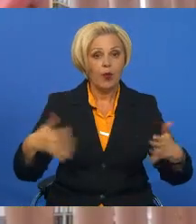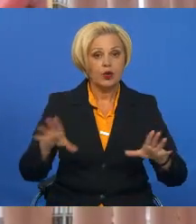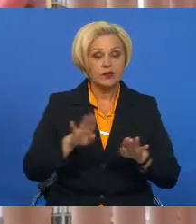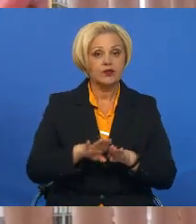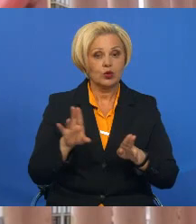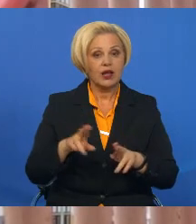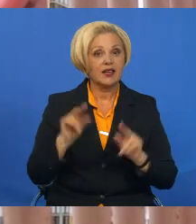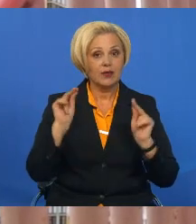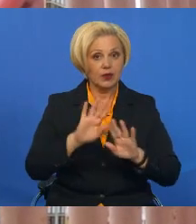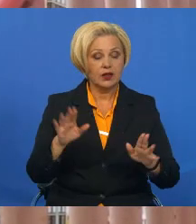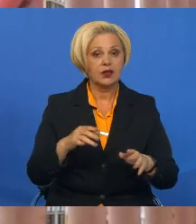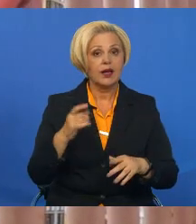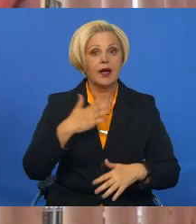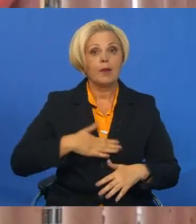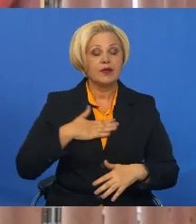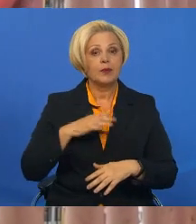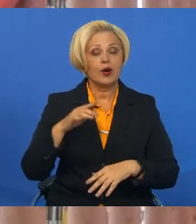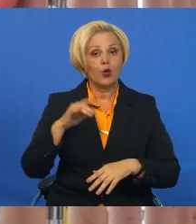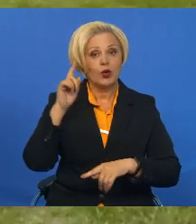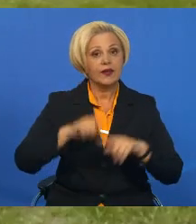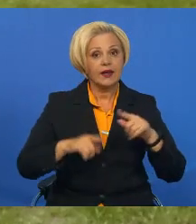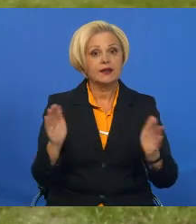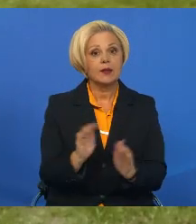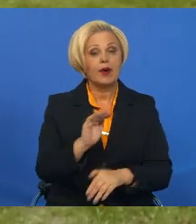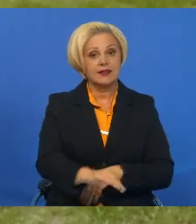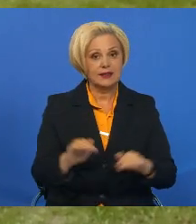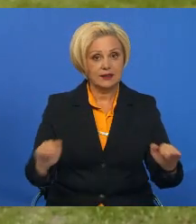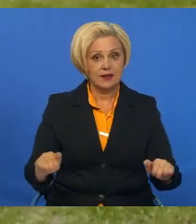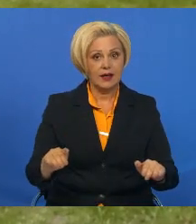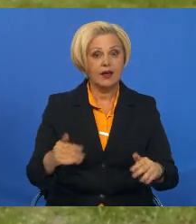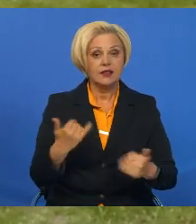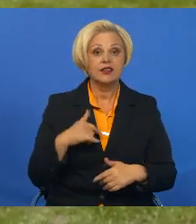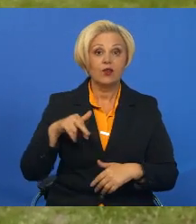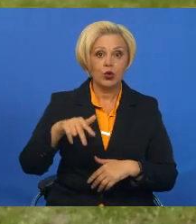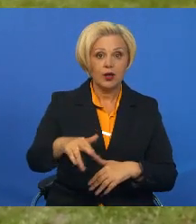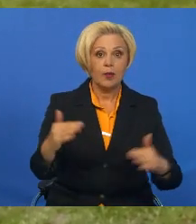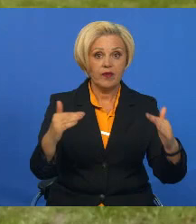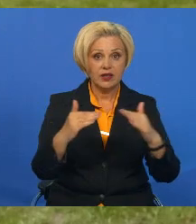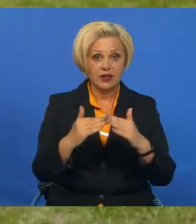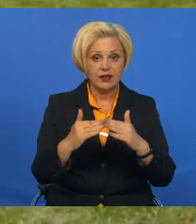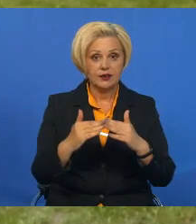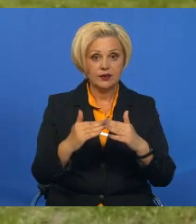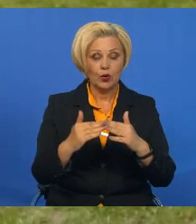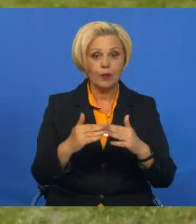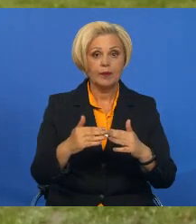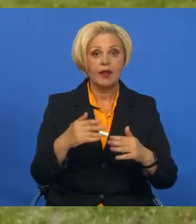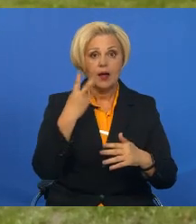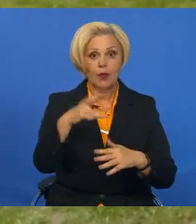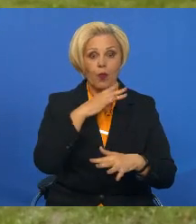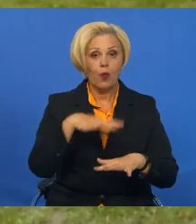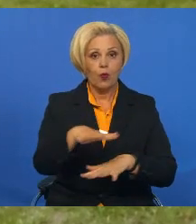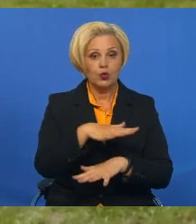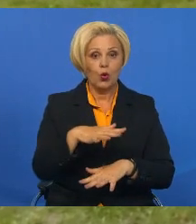зубастым добрасуседствам занепакоены бацькі маленькіх дзяцей. От, сёння мы выйшлі з дому. Цэлая псарня,